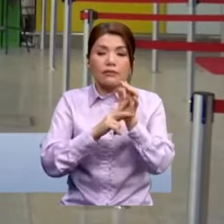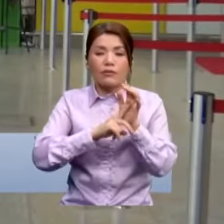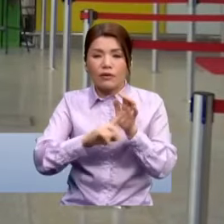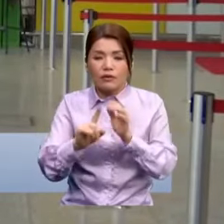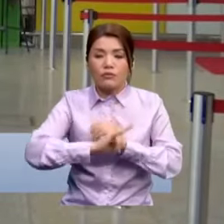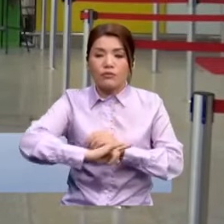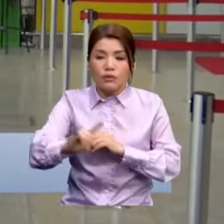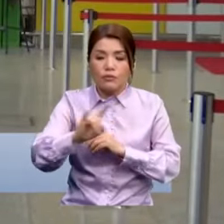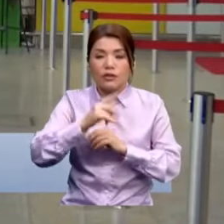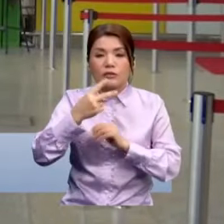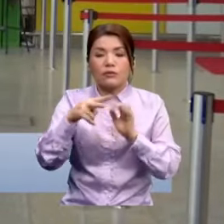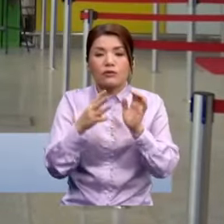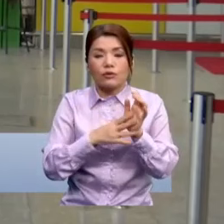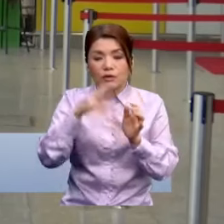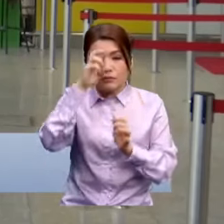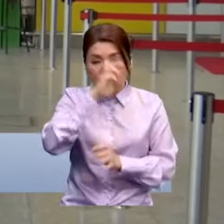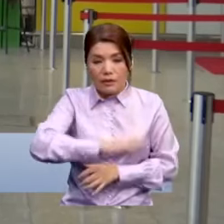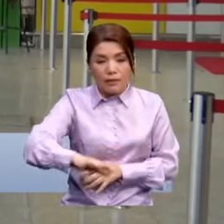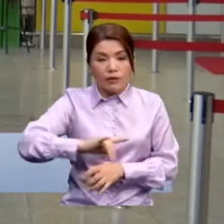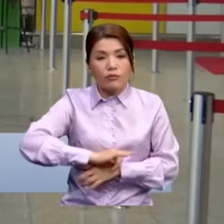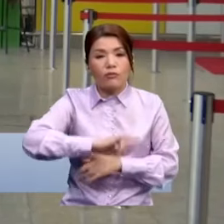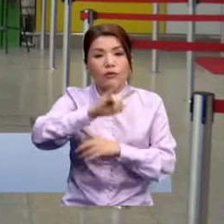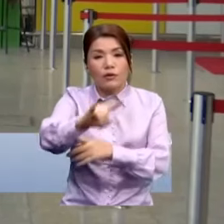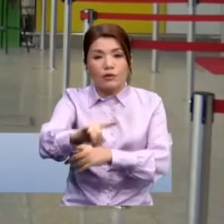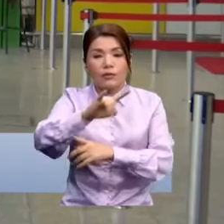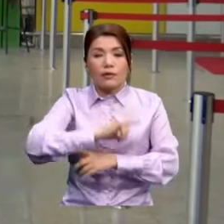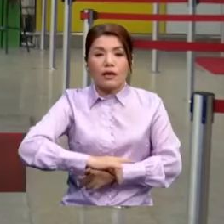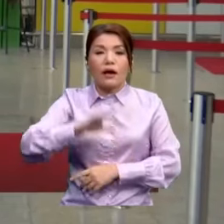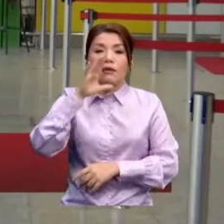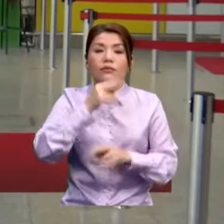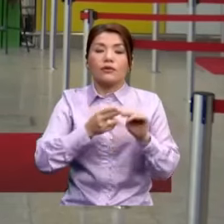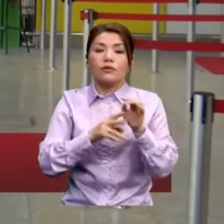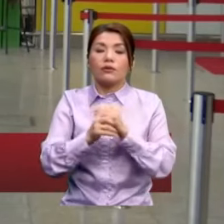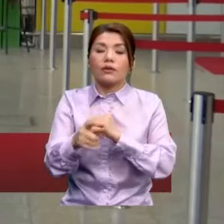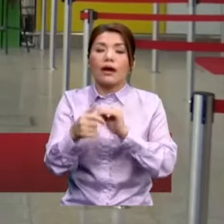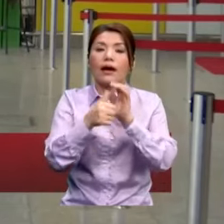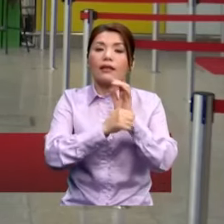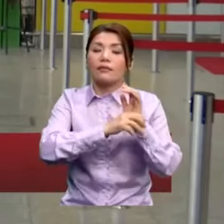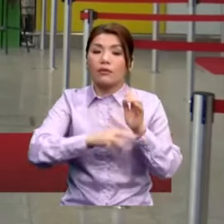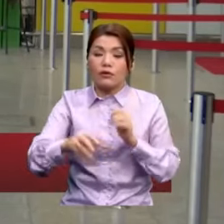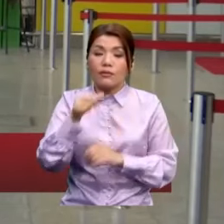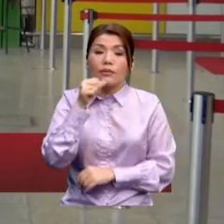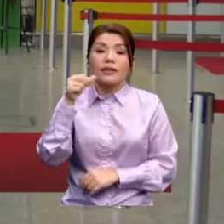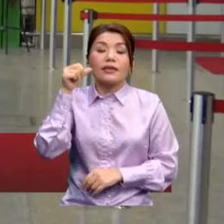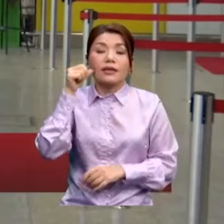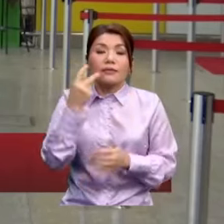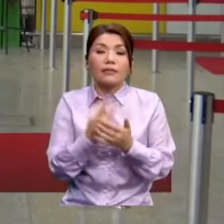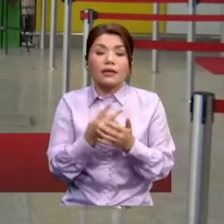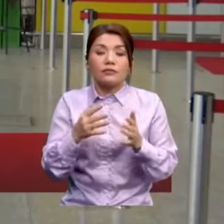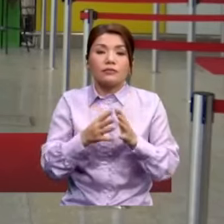29 мемлекетке қатынай алады. 2022 жылы келіп кеткен жолаушылар саны 6 миллион болса, былтыр бұл